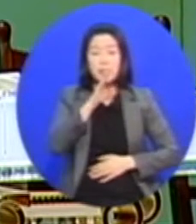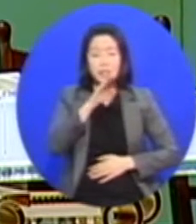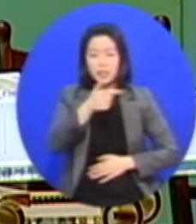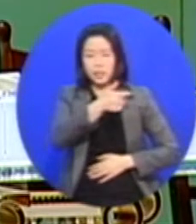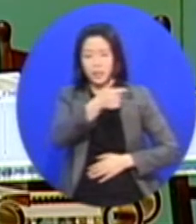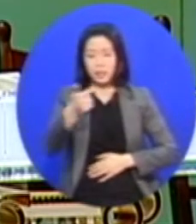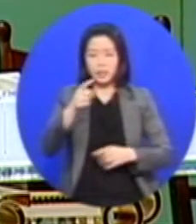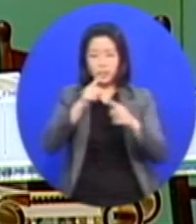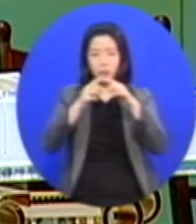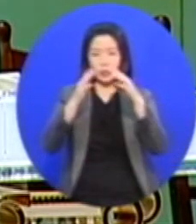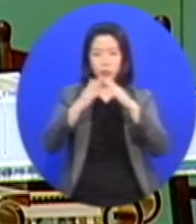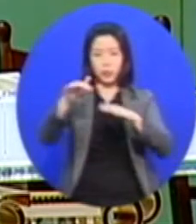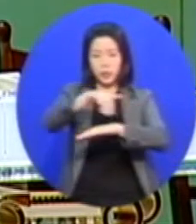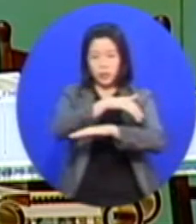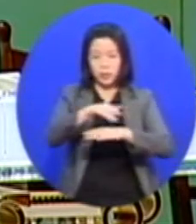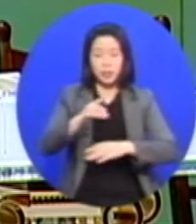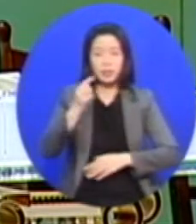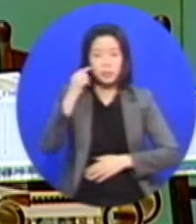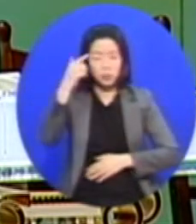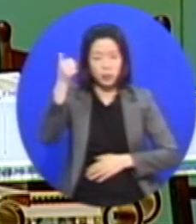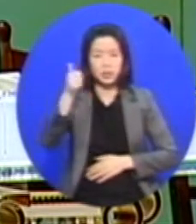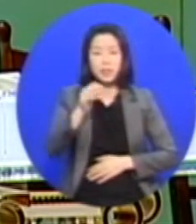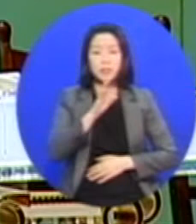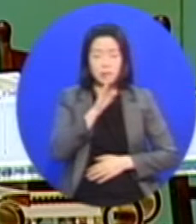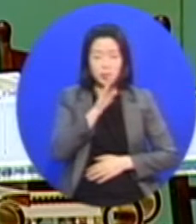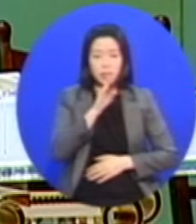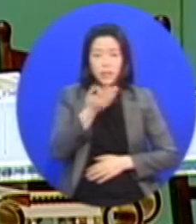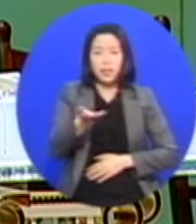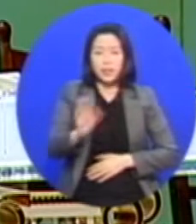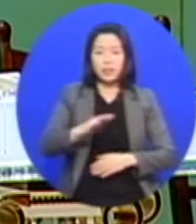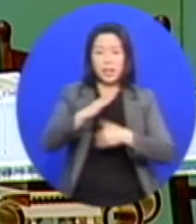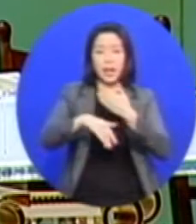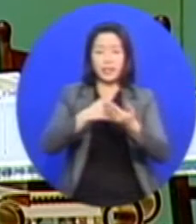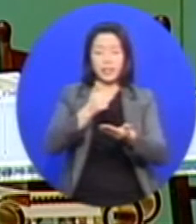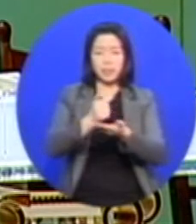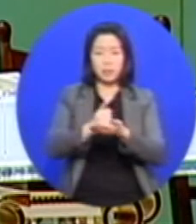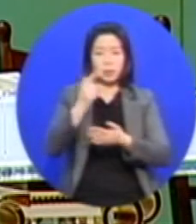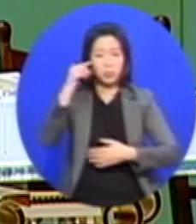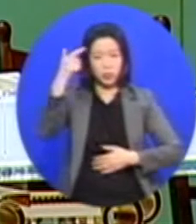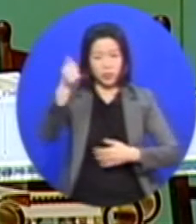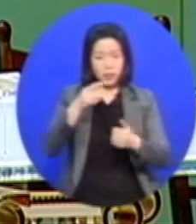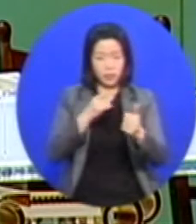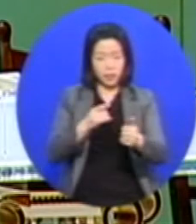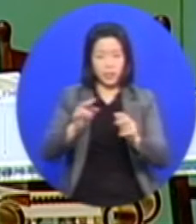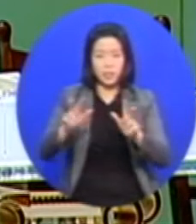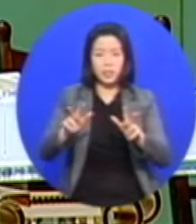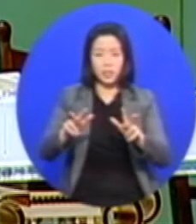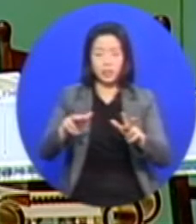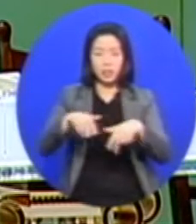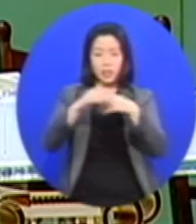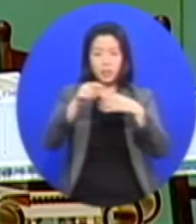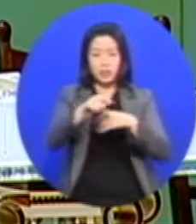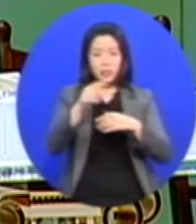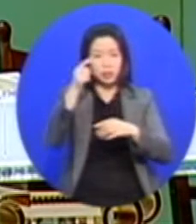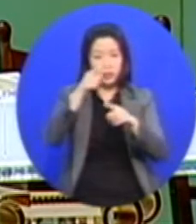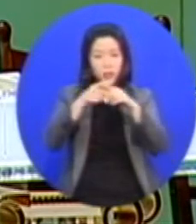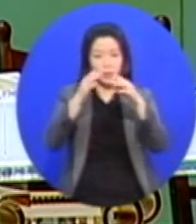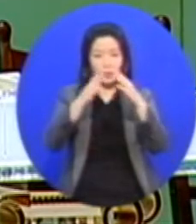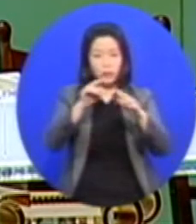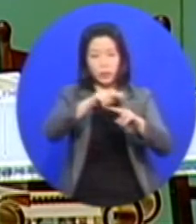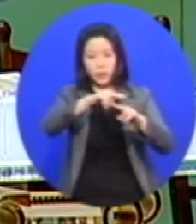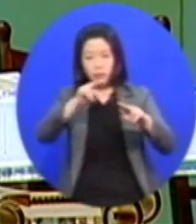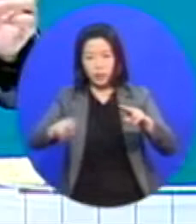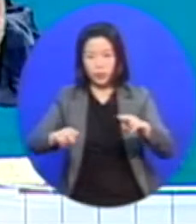담임 목사님이 세요 그런데 만약에 하나님께서 목사님에게 지금 그 교회를 사임하고 져